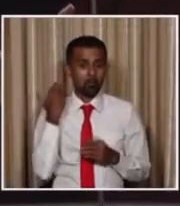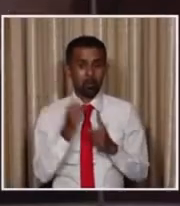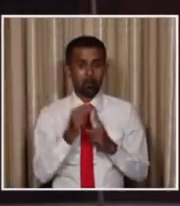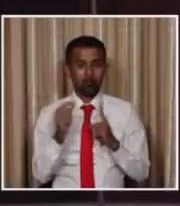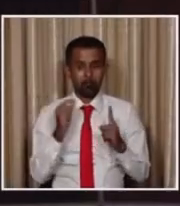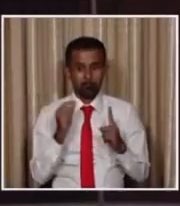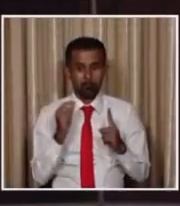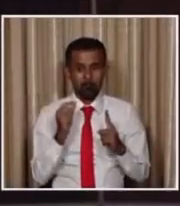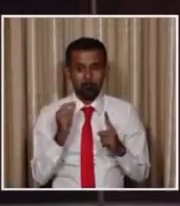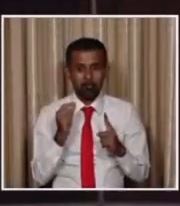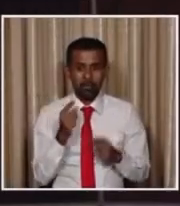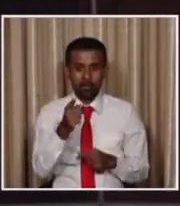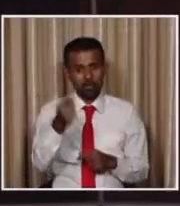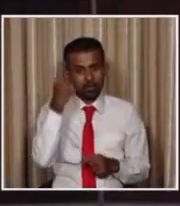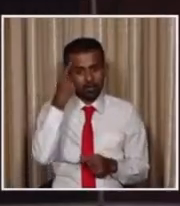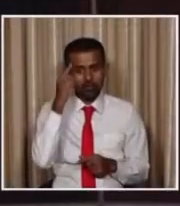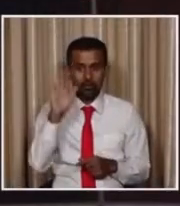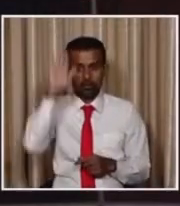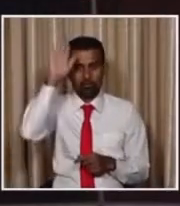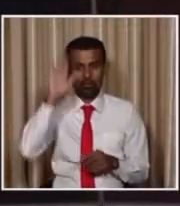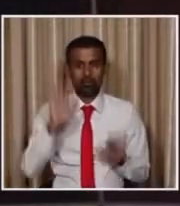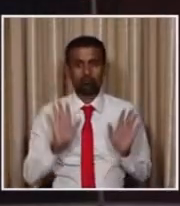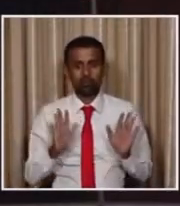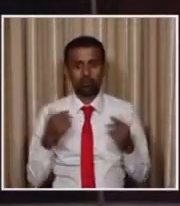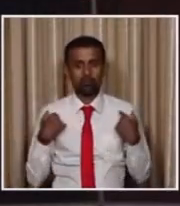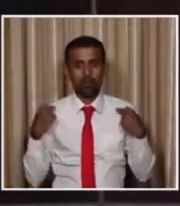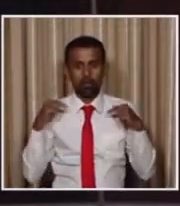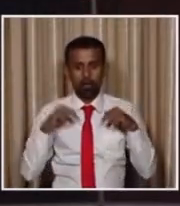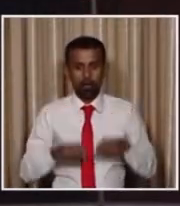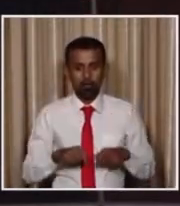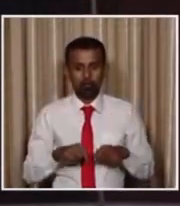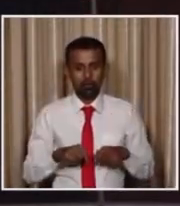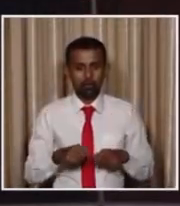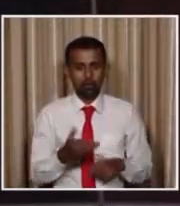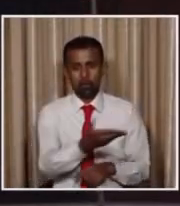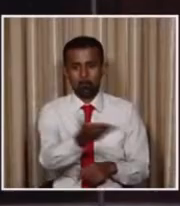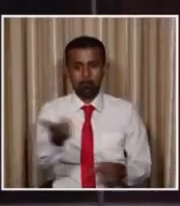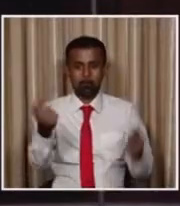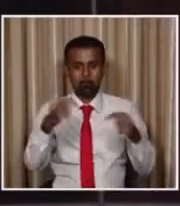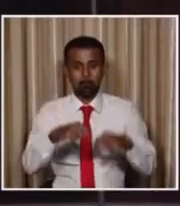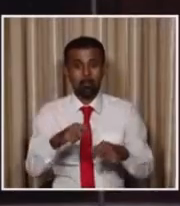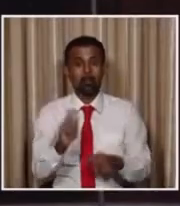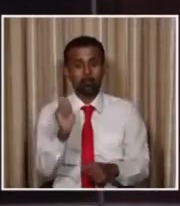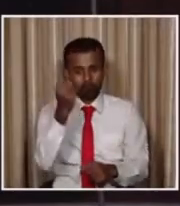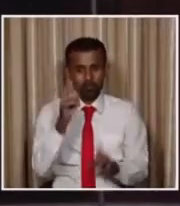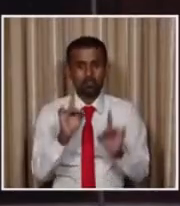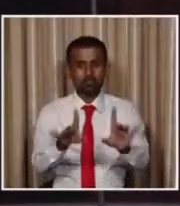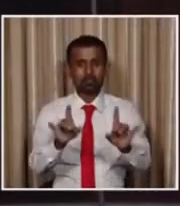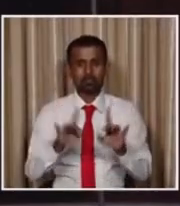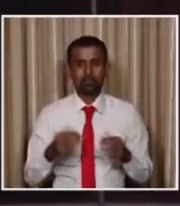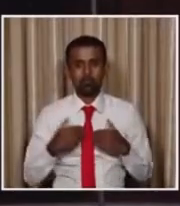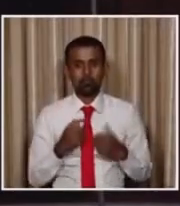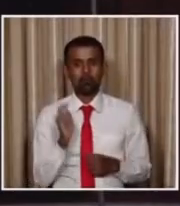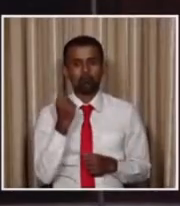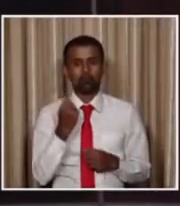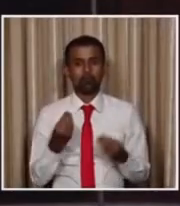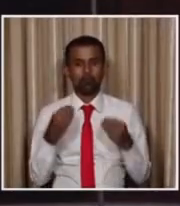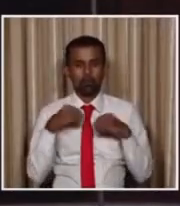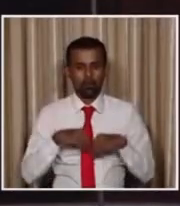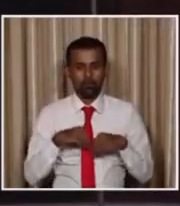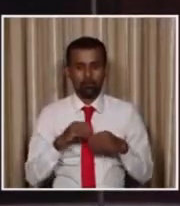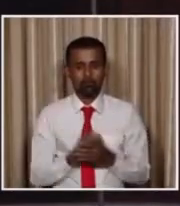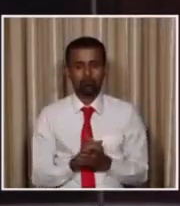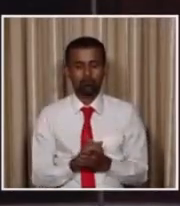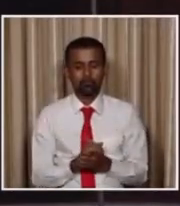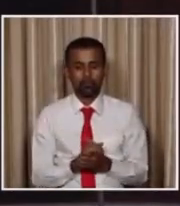මන්ත්‍රීවරුන්ට එයාලා හිතානින්නේ අත උස්සන්න විතරයි අපි ඇවිල්ලා තියෙන කියලා මෙයාලා ආපු මහජන වරමින්මයි අපිත් පාර්ලිමේන්තුවට ඇවිල්ලා තියෙන්නේ